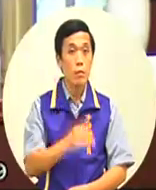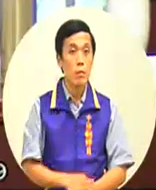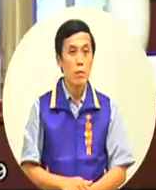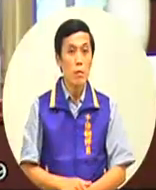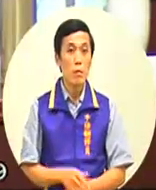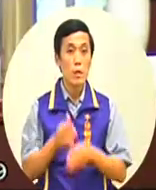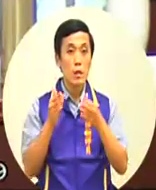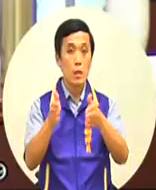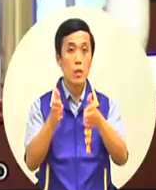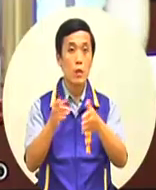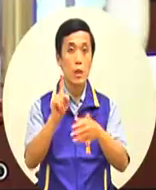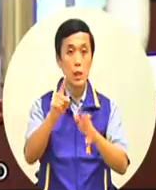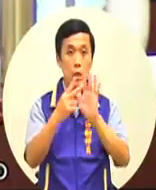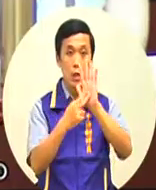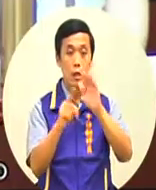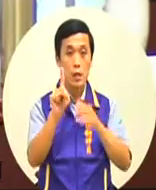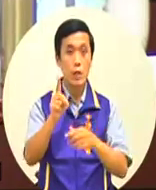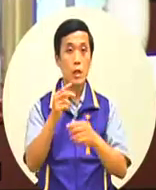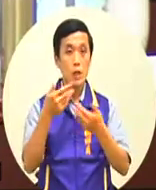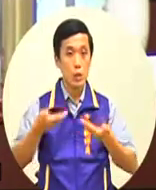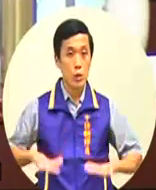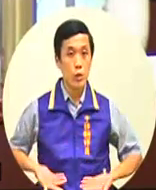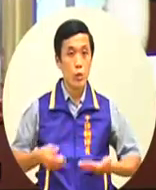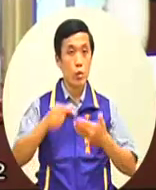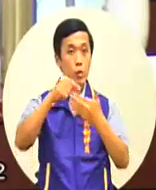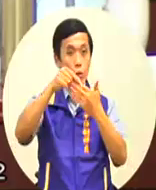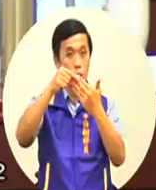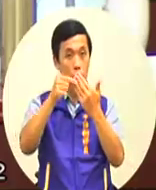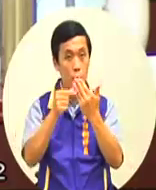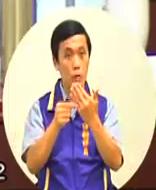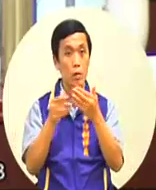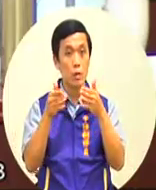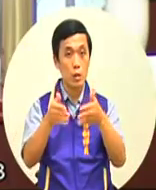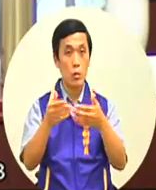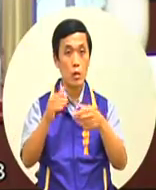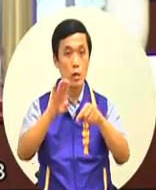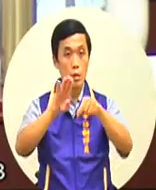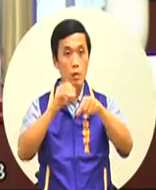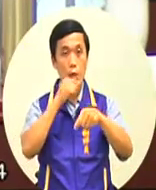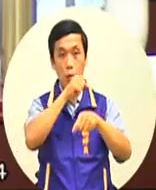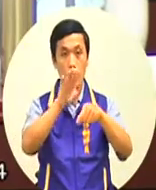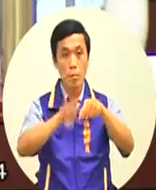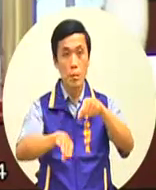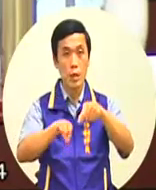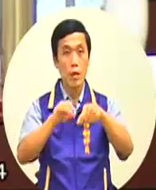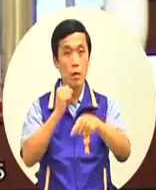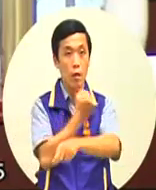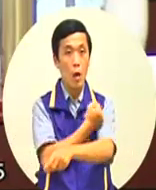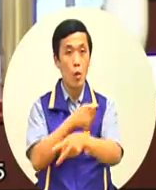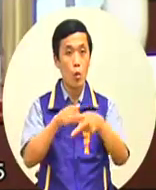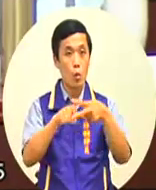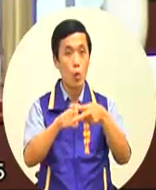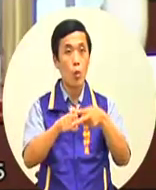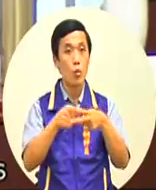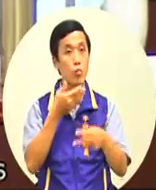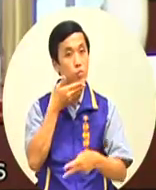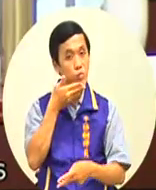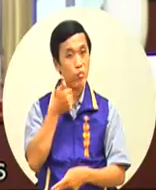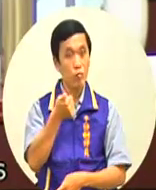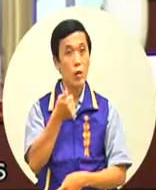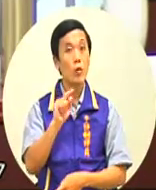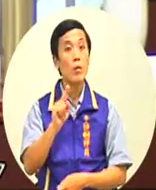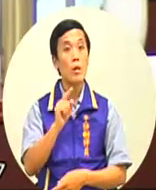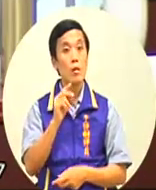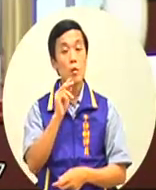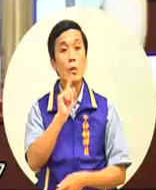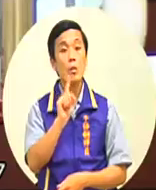就一例一休的这个制度，对于南部的劳工其实是有利的，尤其是我们南部的薪资